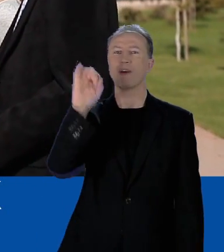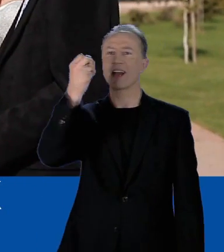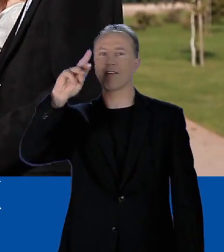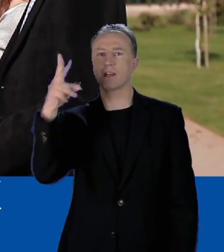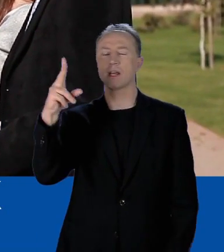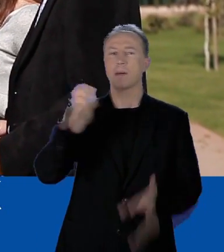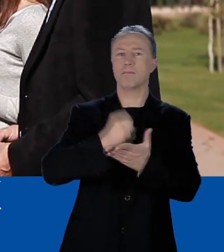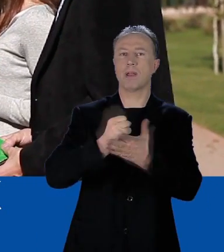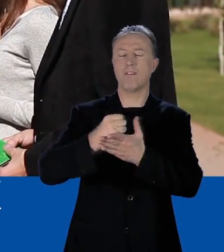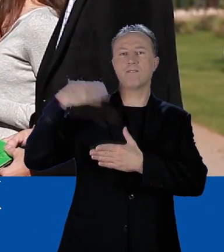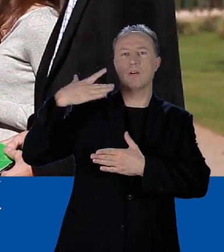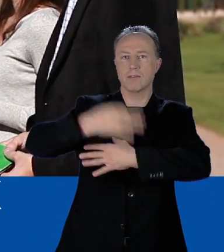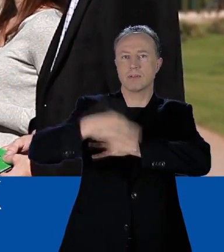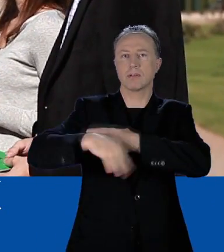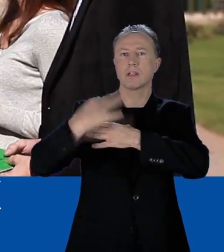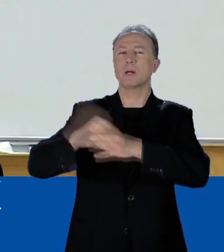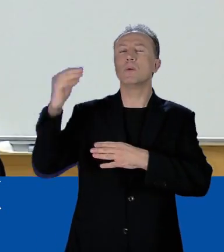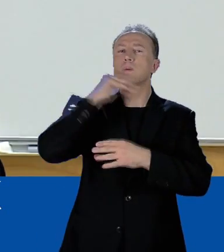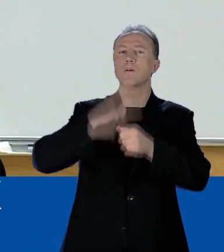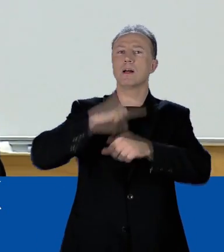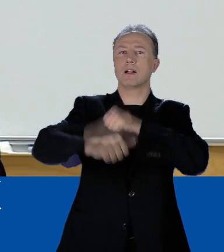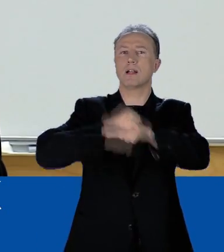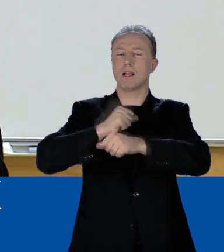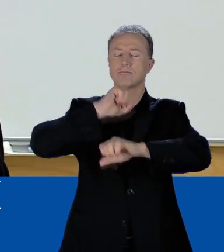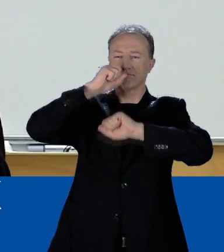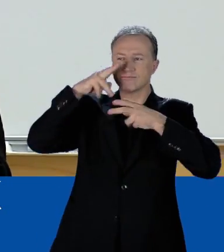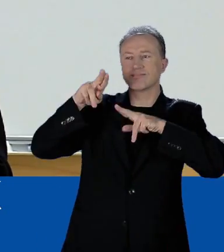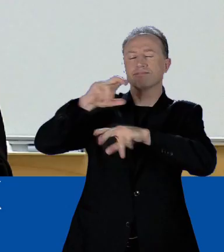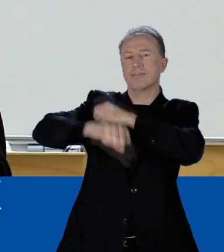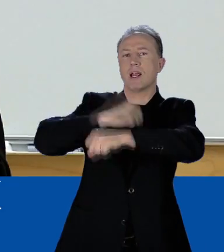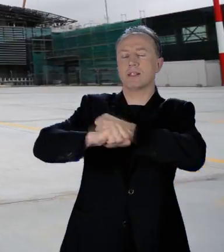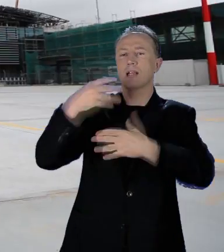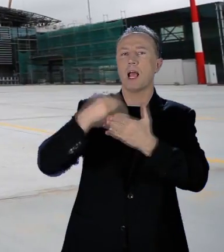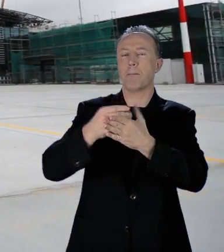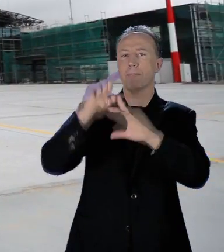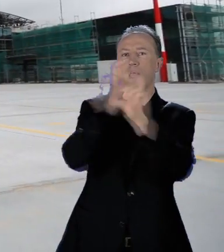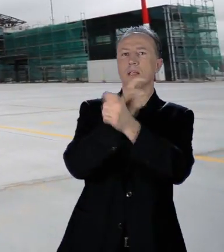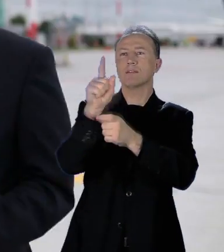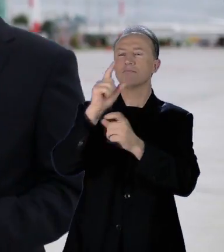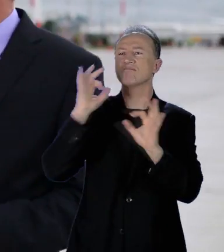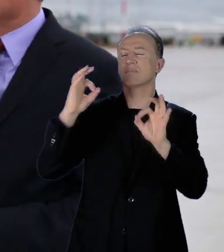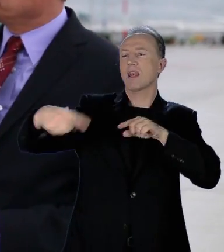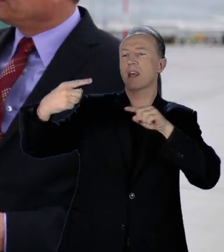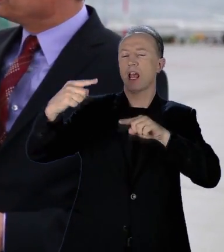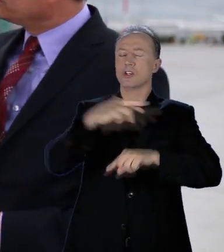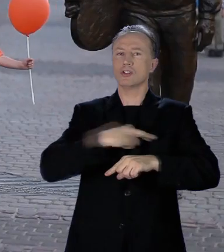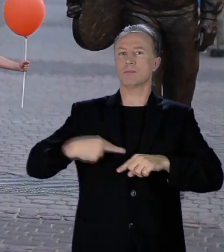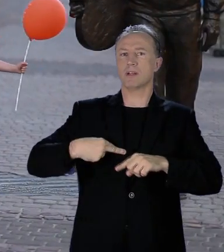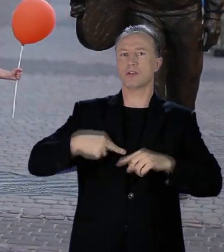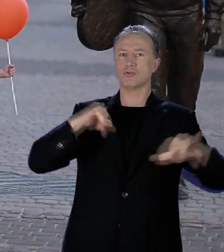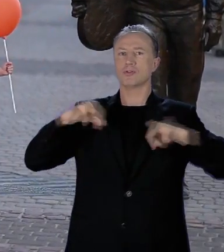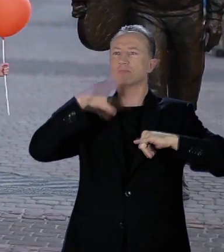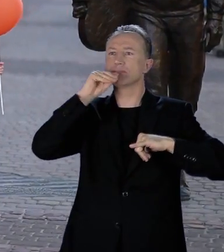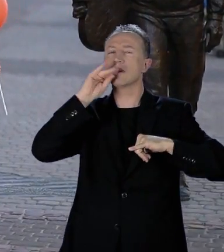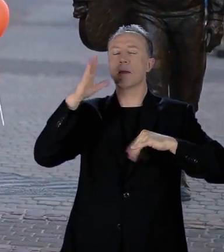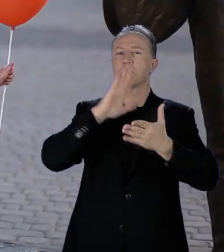Zdzisław Gawlik, prawnik, wykładowca akademicki, od 20 lat pracuje dla Skarbu Państwa. Sprawny negocjator w rządzie Donalda Tuska,